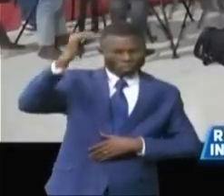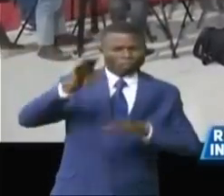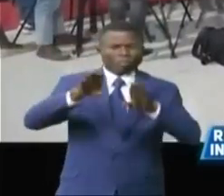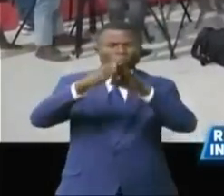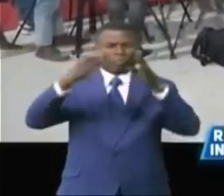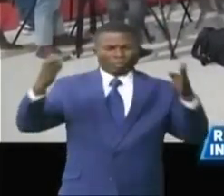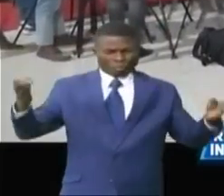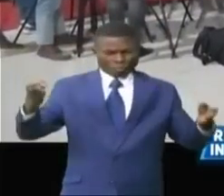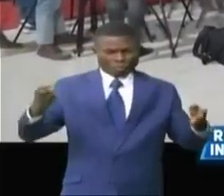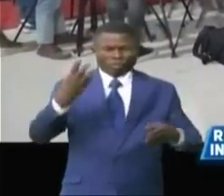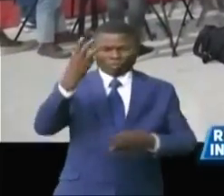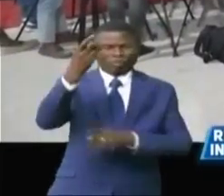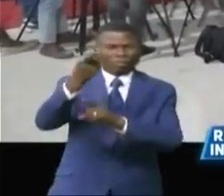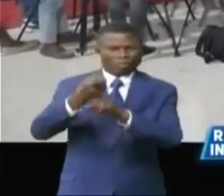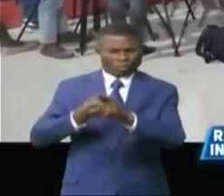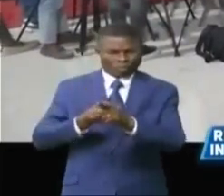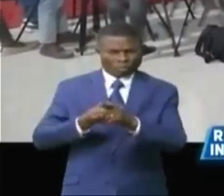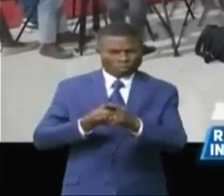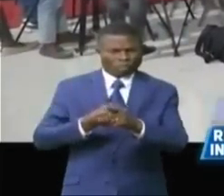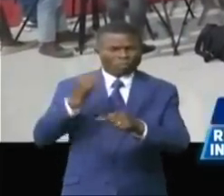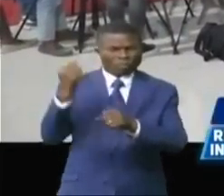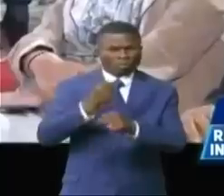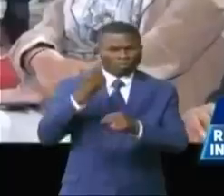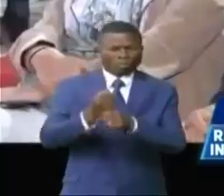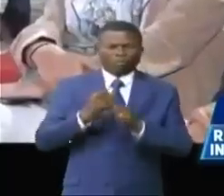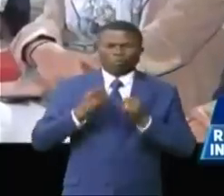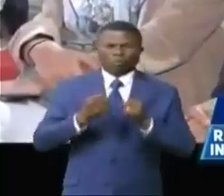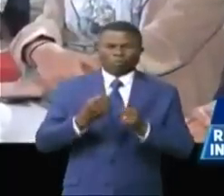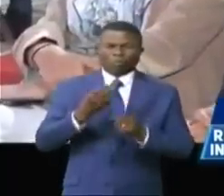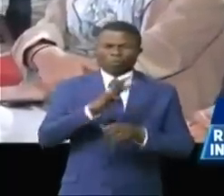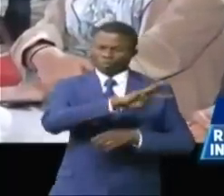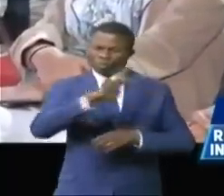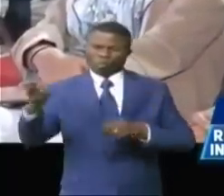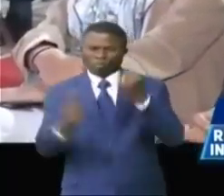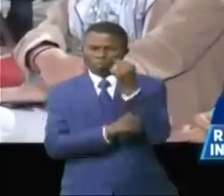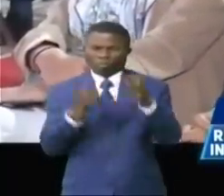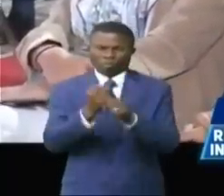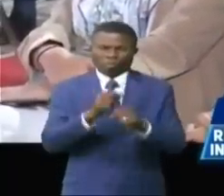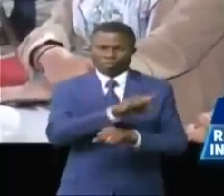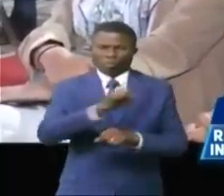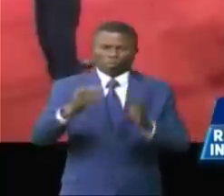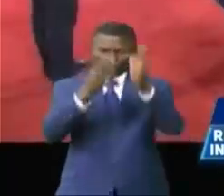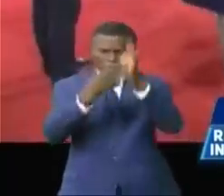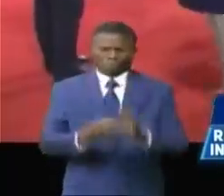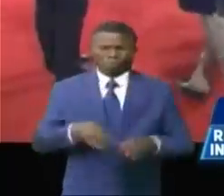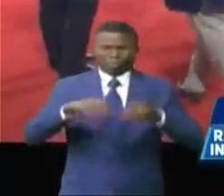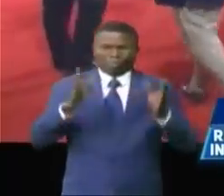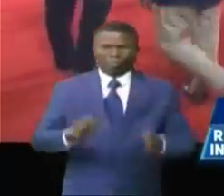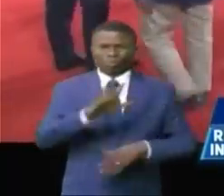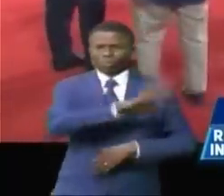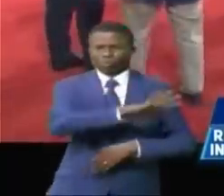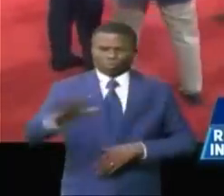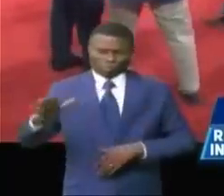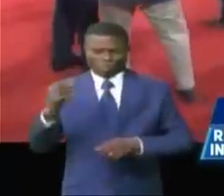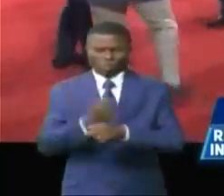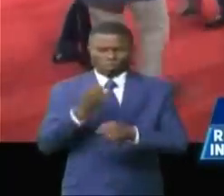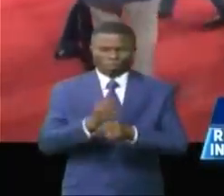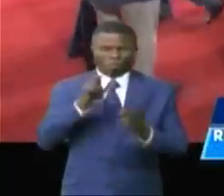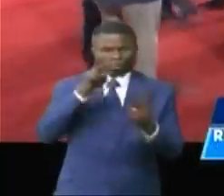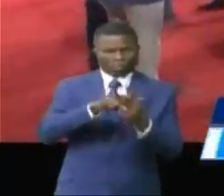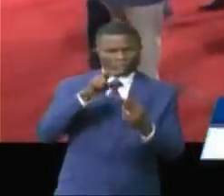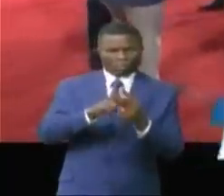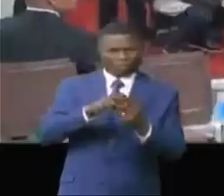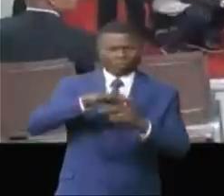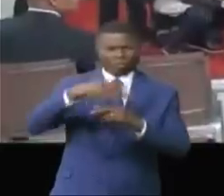dans pratiquement 3 mois, a connu un travail acharné de 3000 personnes, dont 1800 Congolais. 5000 emplois sont en prévision